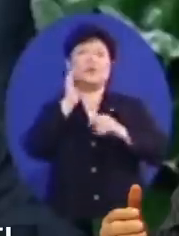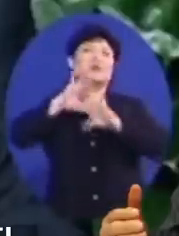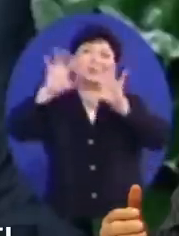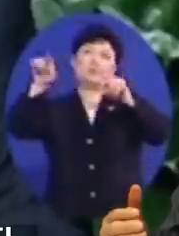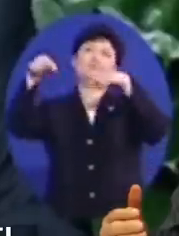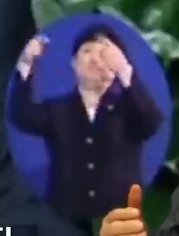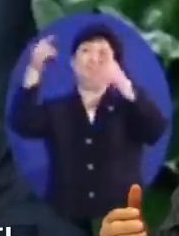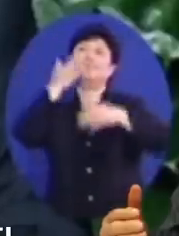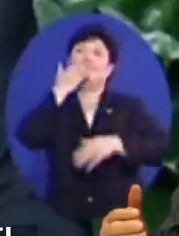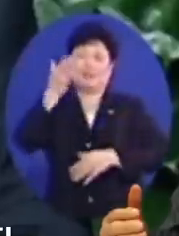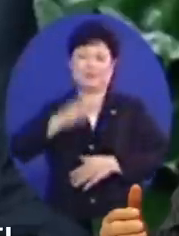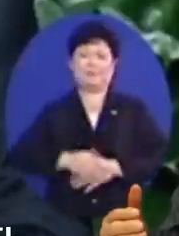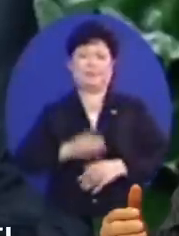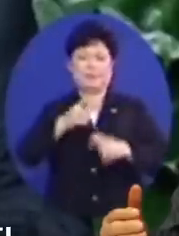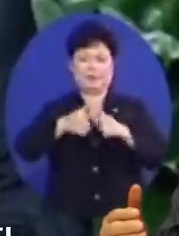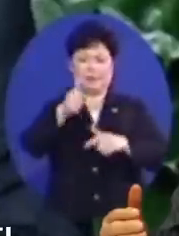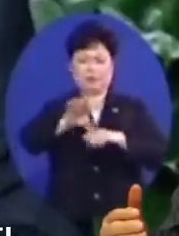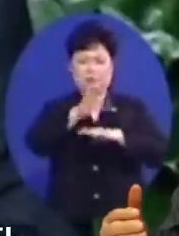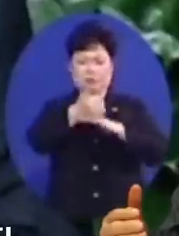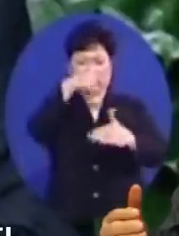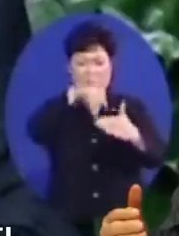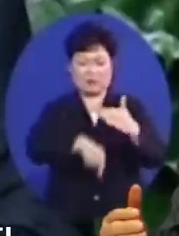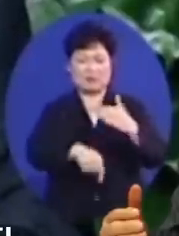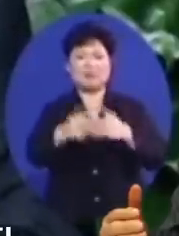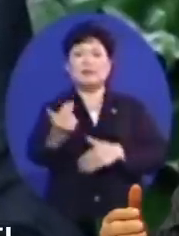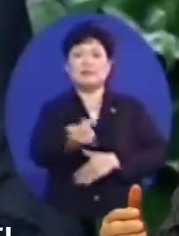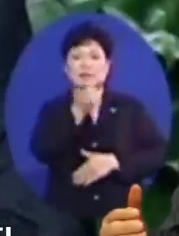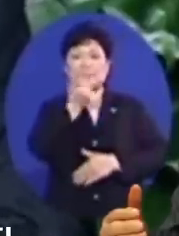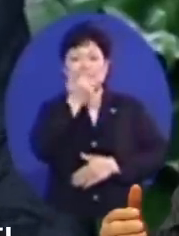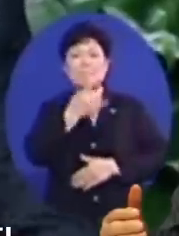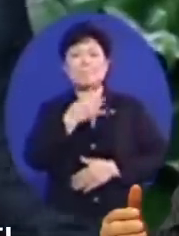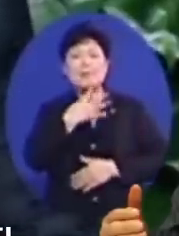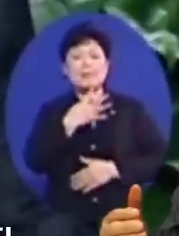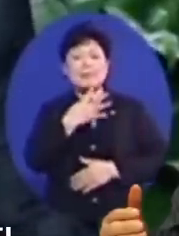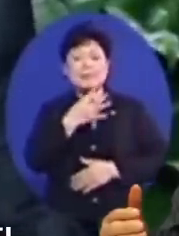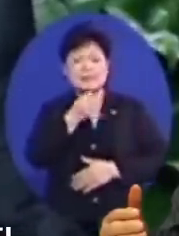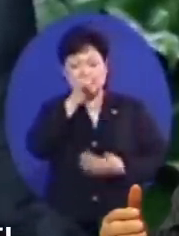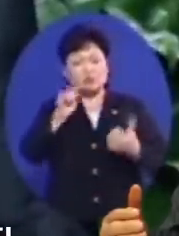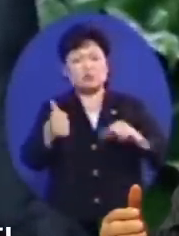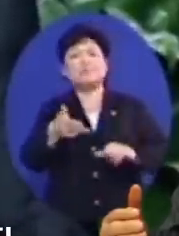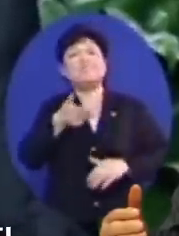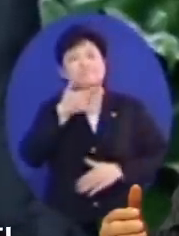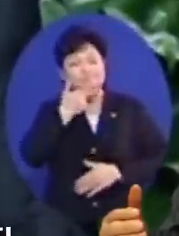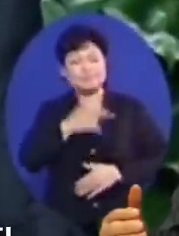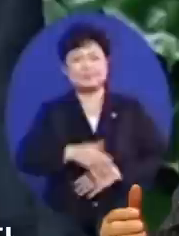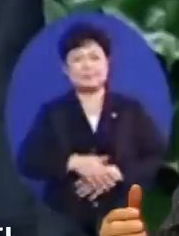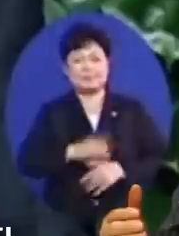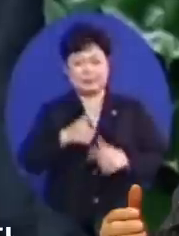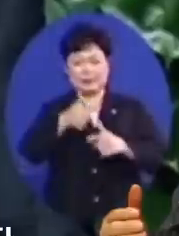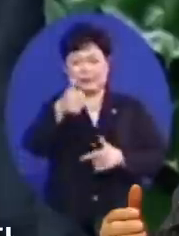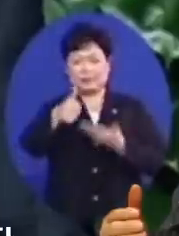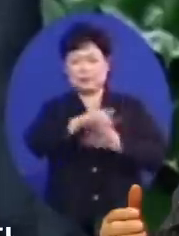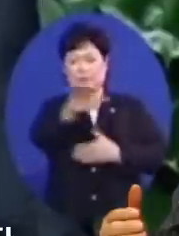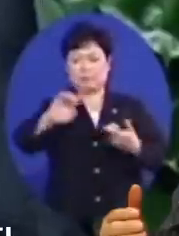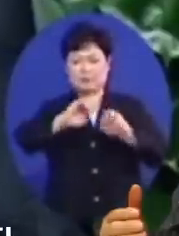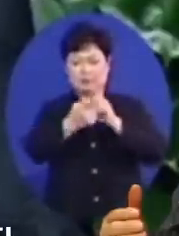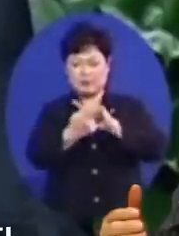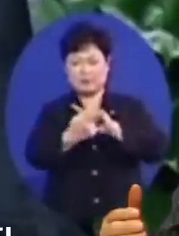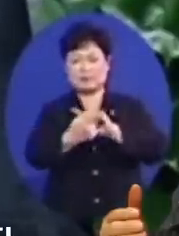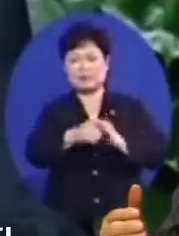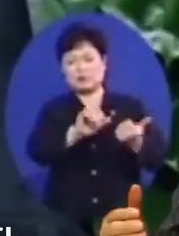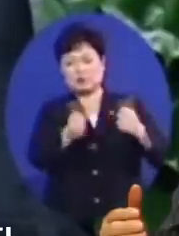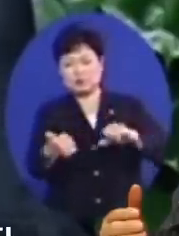들어간다는 것입니다. 예수 그리스도 안에서는 생명만 있지 사망은 없습니다. 예수님이 우리를 대신해서